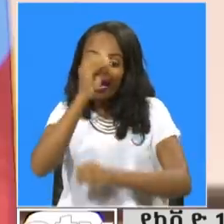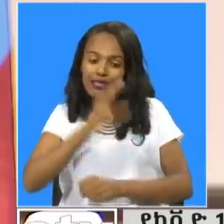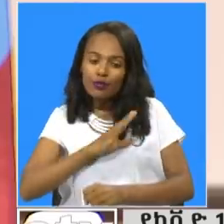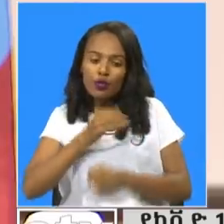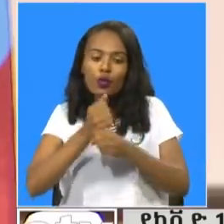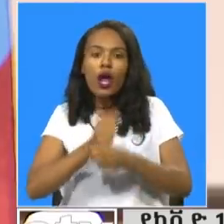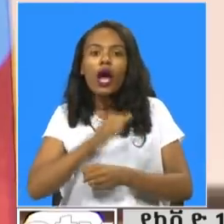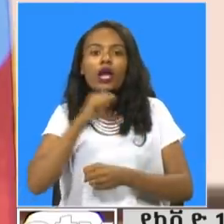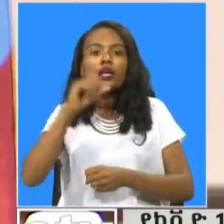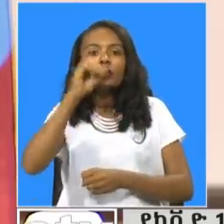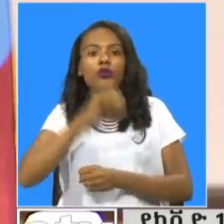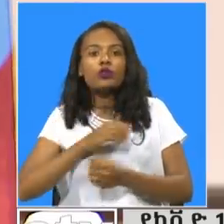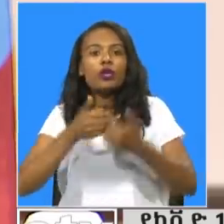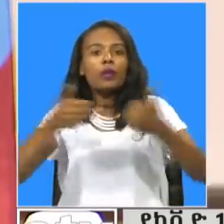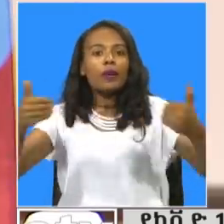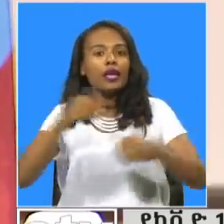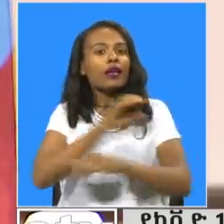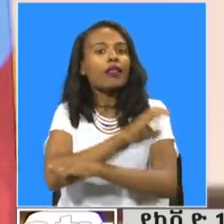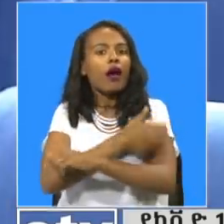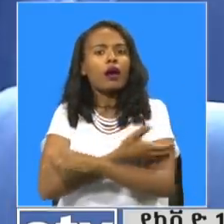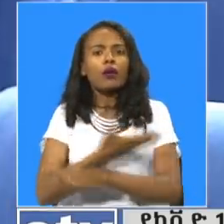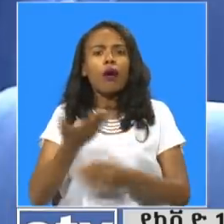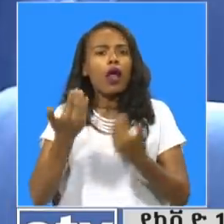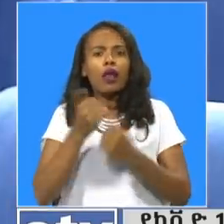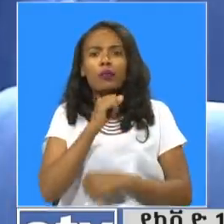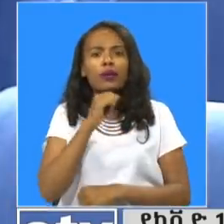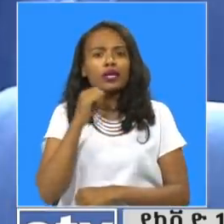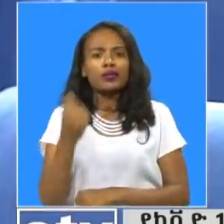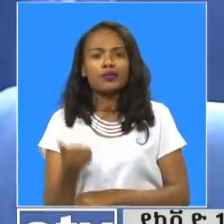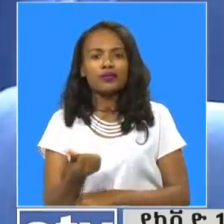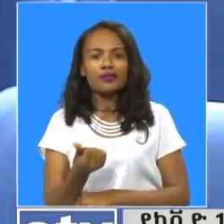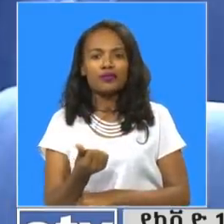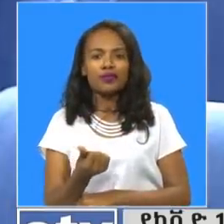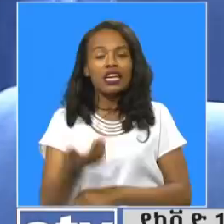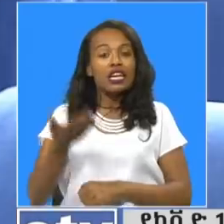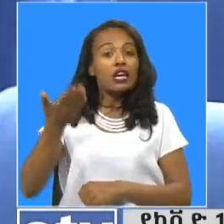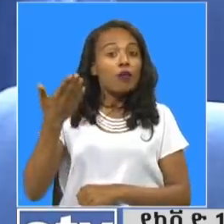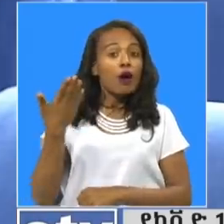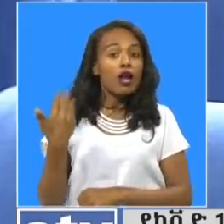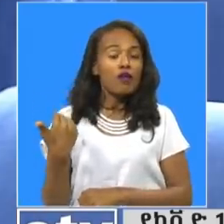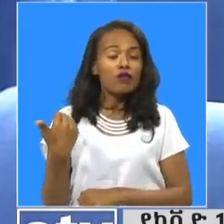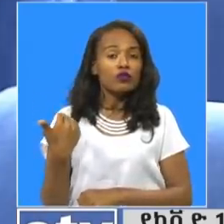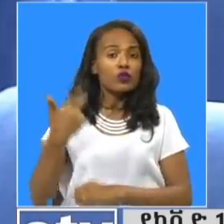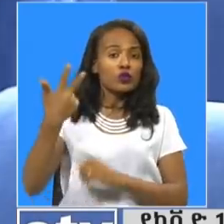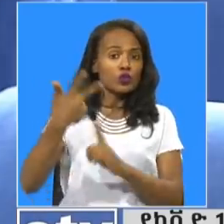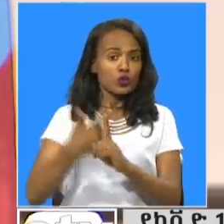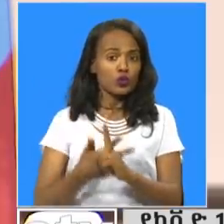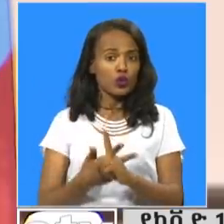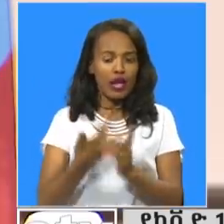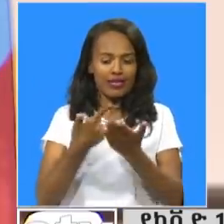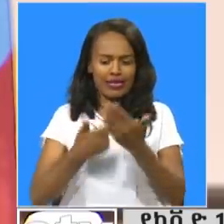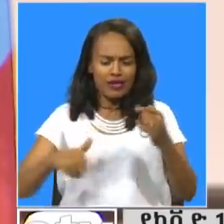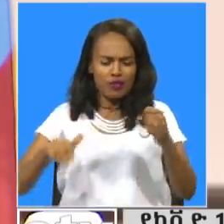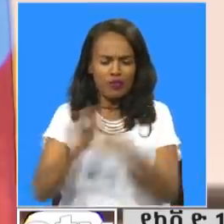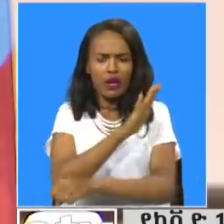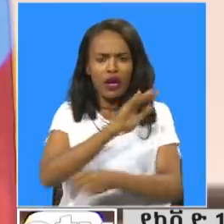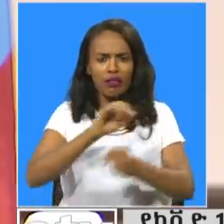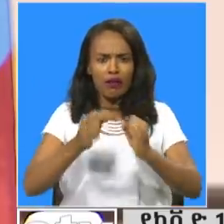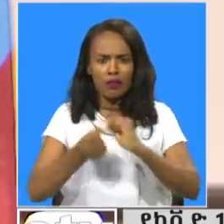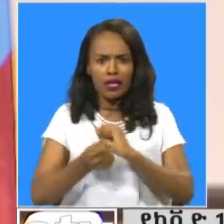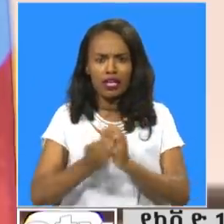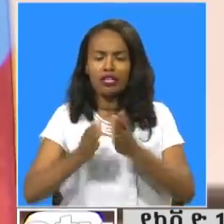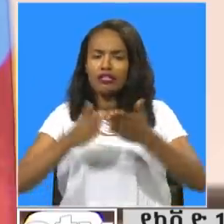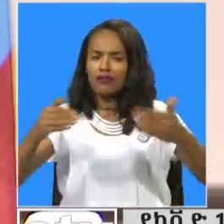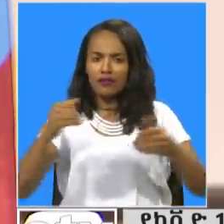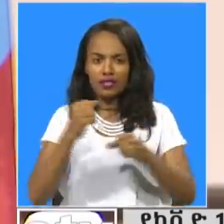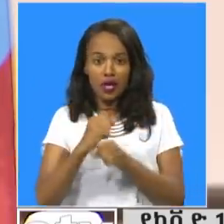ሰውና ያልያዘውን ሰው የመለየት አቅም አልነበረን። ባለፉት 3 ወራት ይሄንን ብቃት ለመቀየር ሰፊ